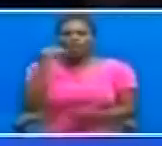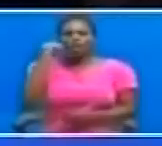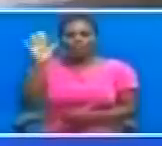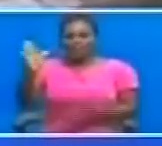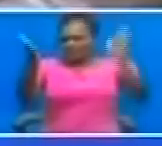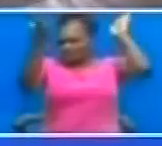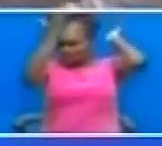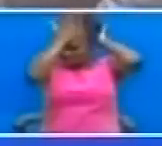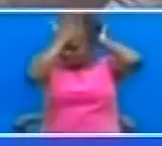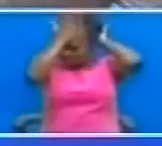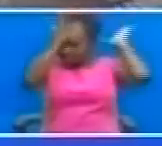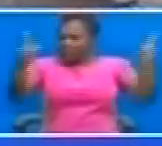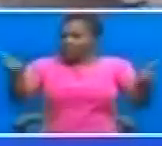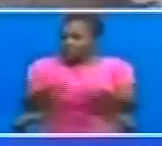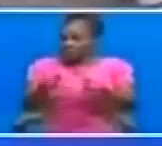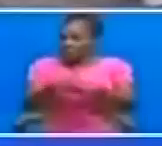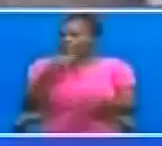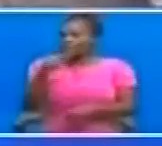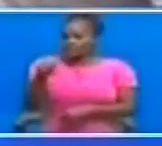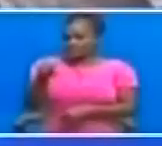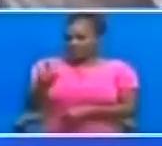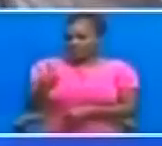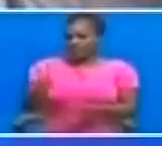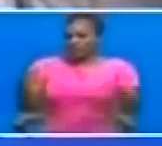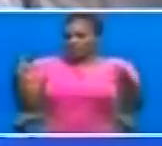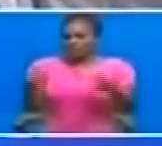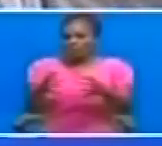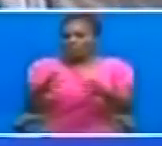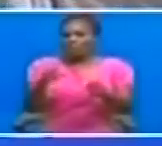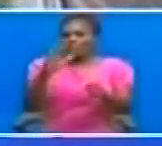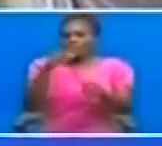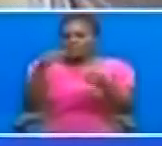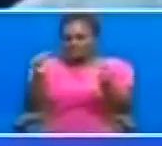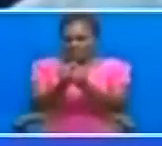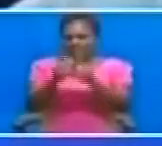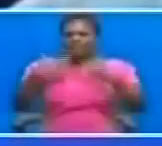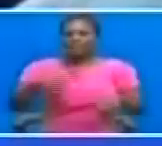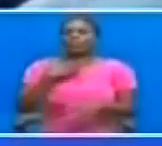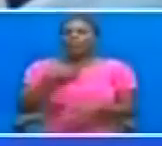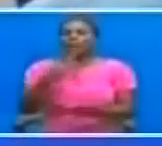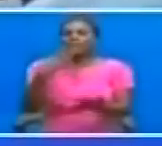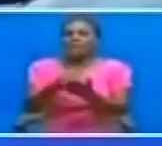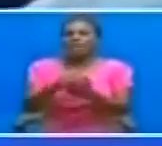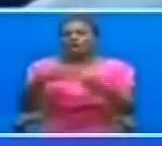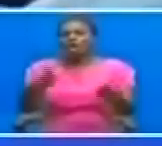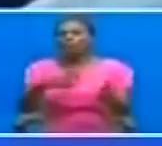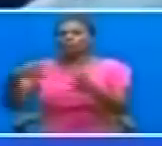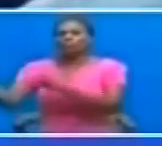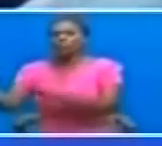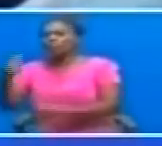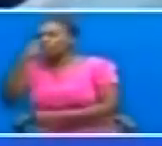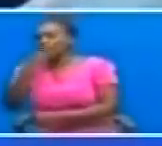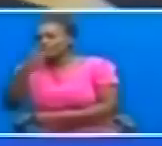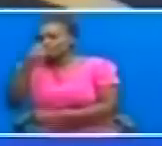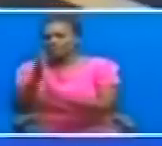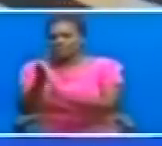Vihiga. Kulingana na Jamenya, genge hilo la watu 10 lilimwamuru awape pesa au wampeleke Tanzania kabla ya